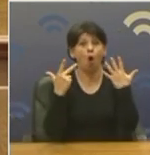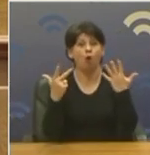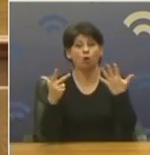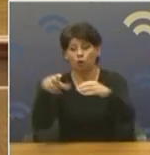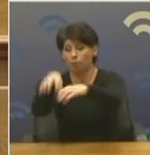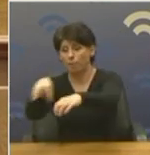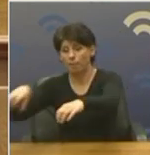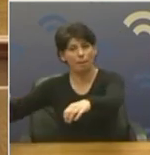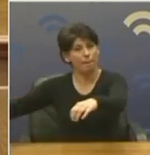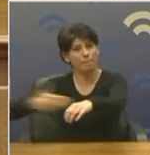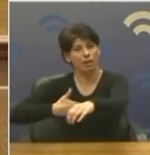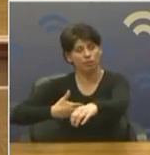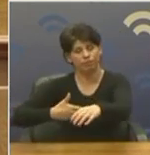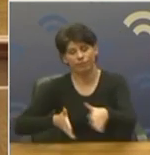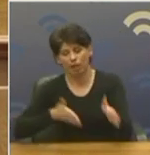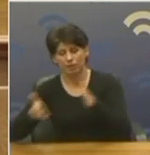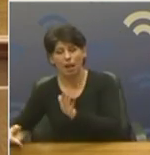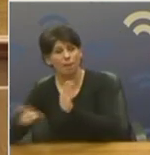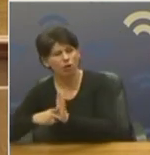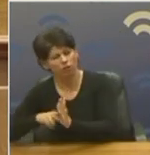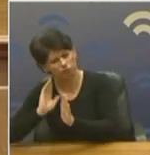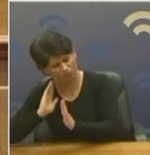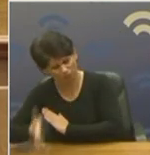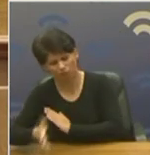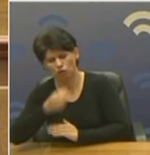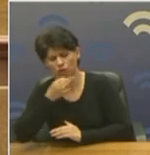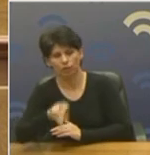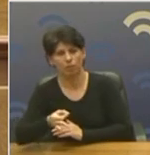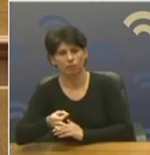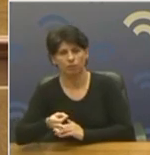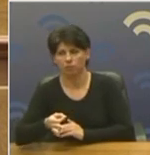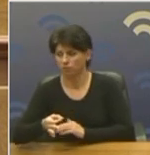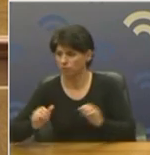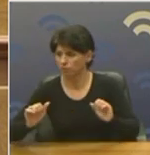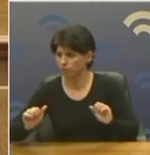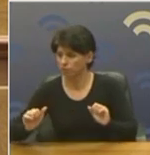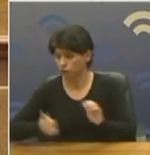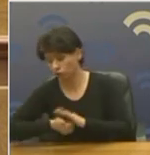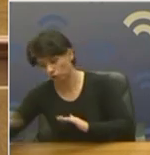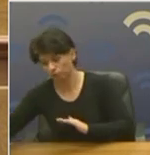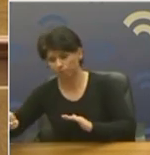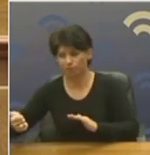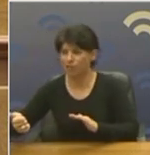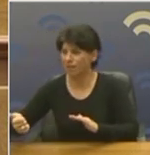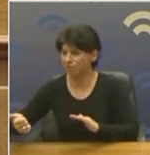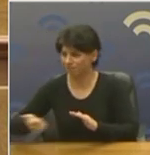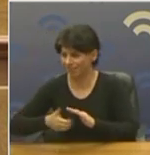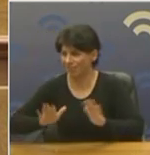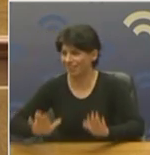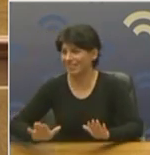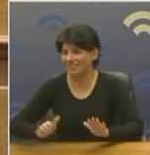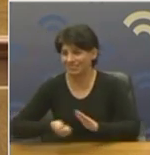άλλη, απαγορεύεται, και να το πω ευθέως, το push up. Το push back. Γιατί να μην κάνω push